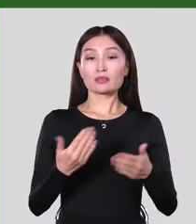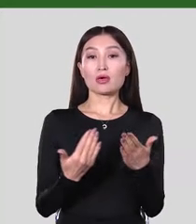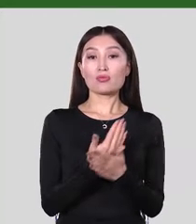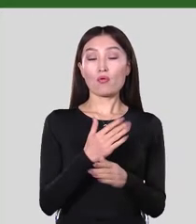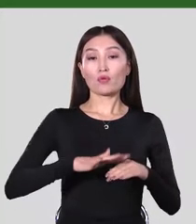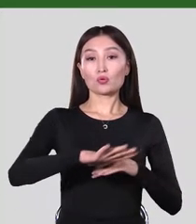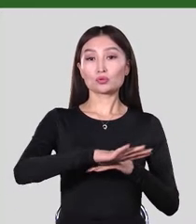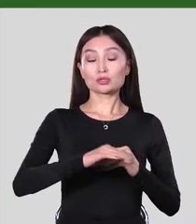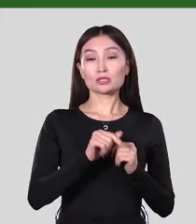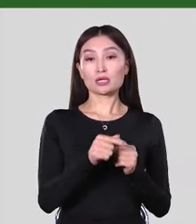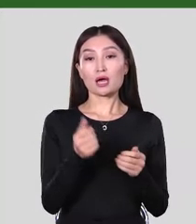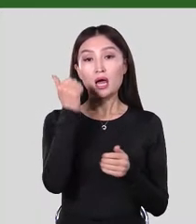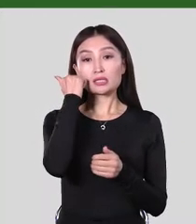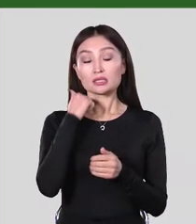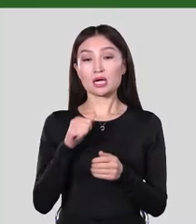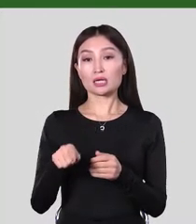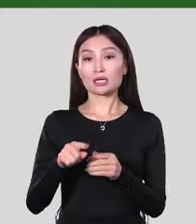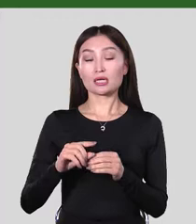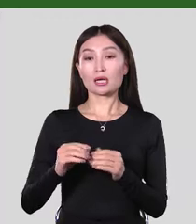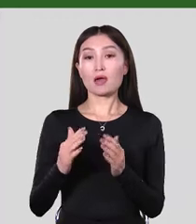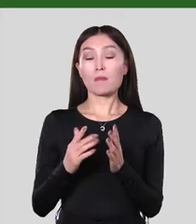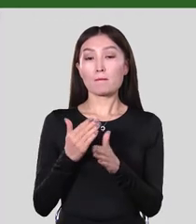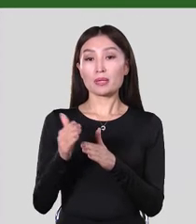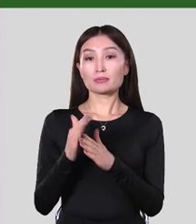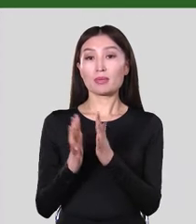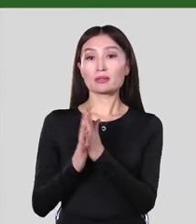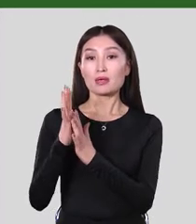новый участок, а старые поля постепенно зарастали.